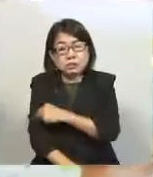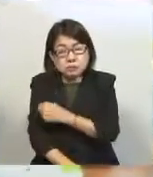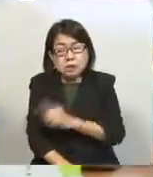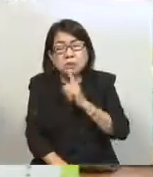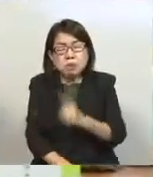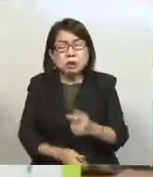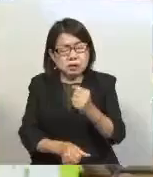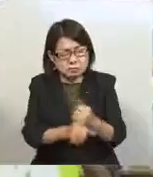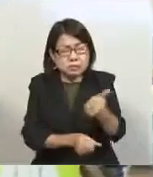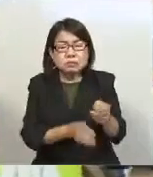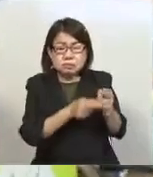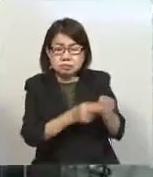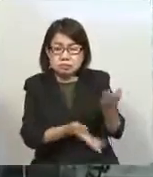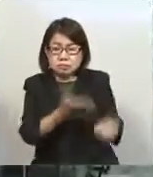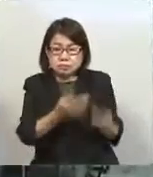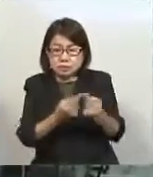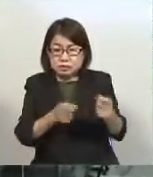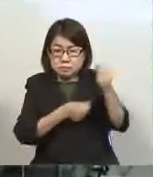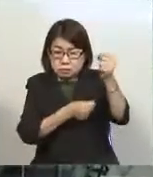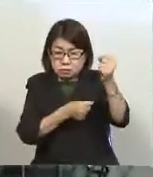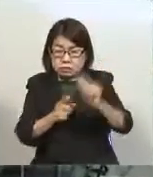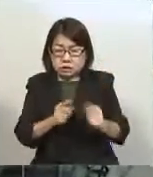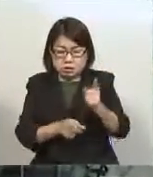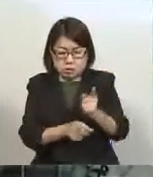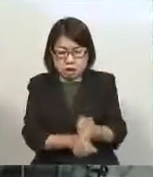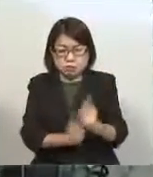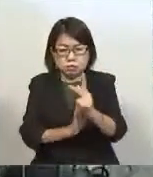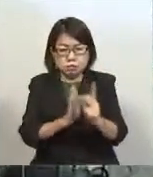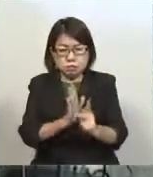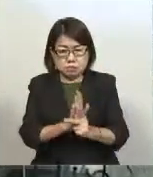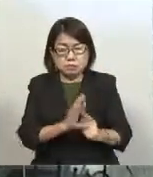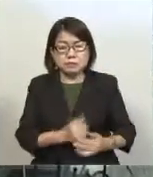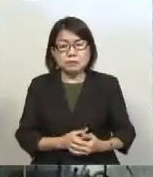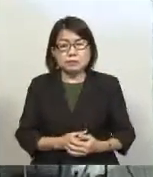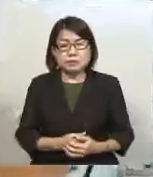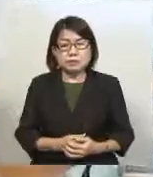นไหวแต่การเคลื่อนไหวต่างๆท่านก็บอกว่าต้องอยู่ภายใต้กรอบของกฎหมายค่ะ